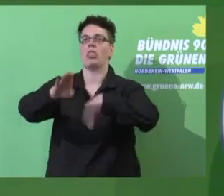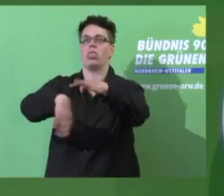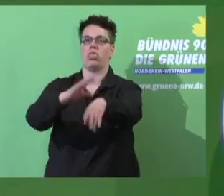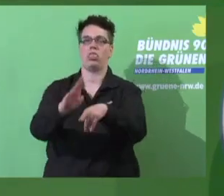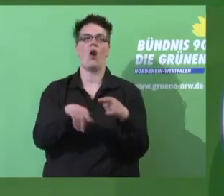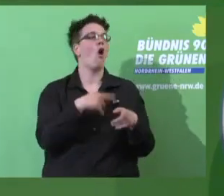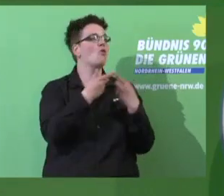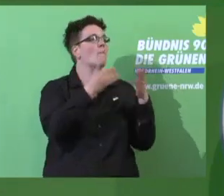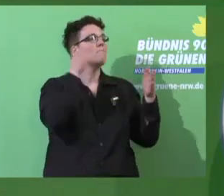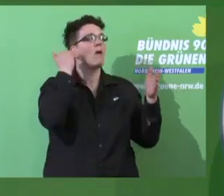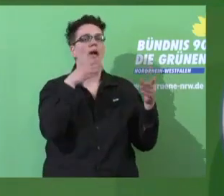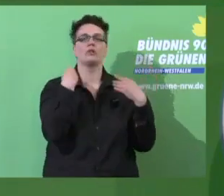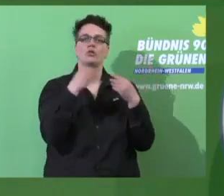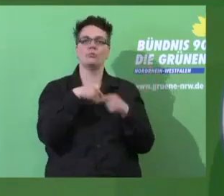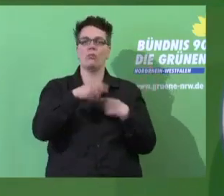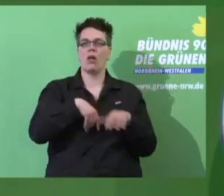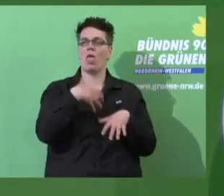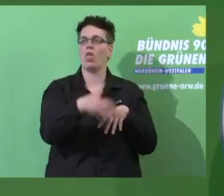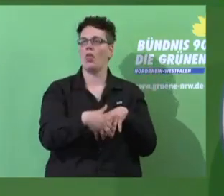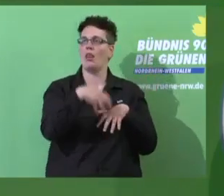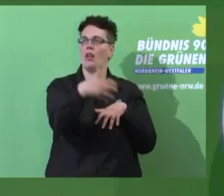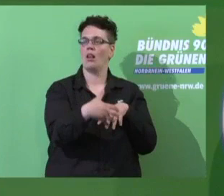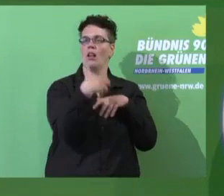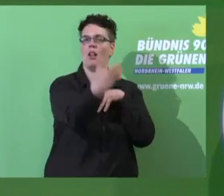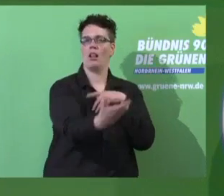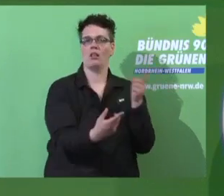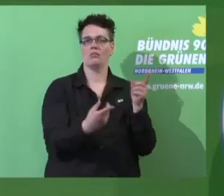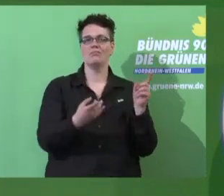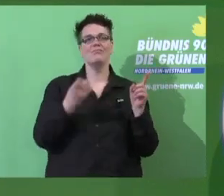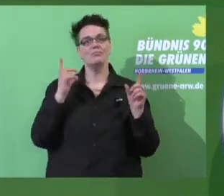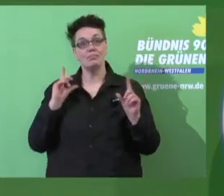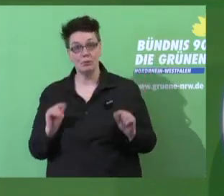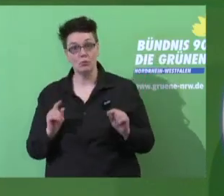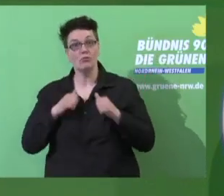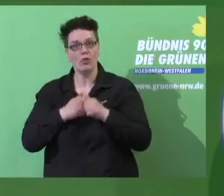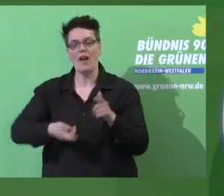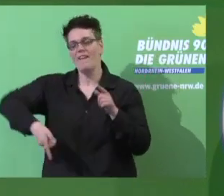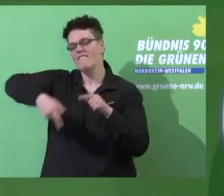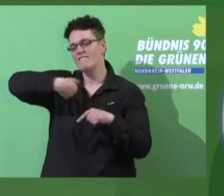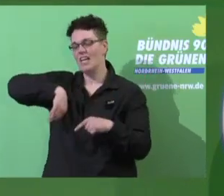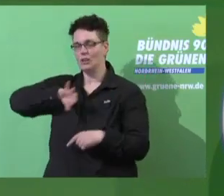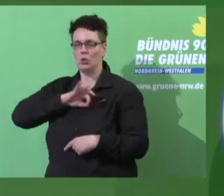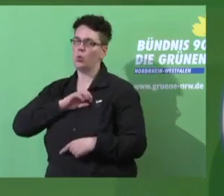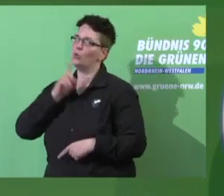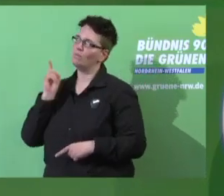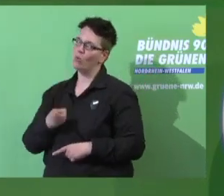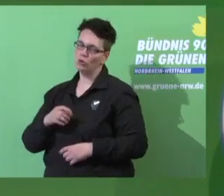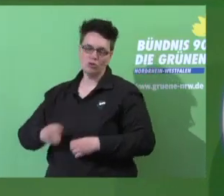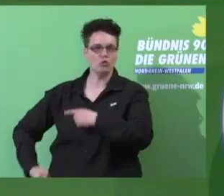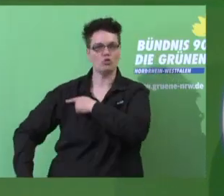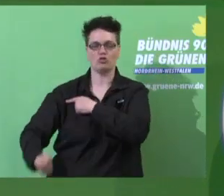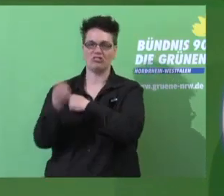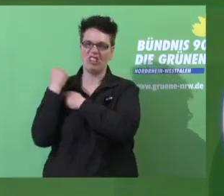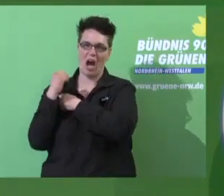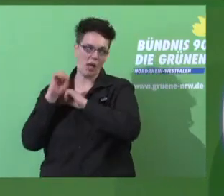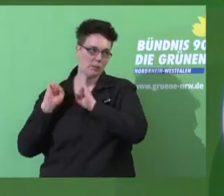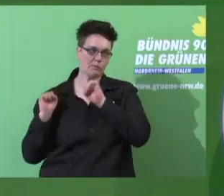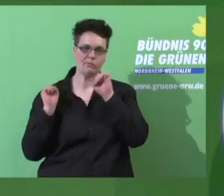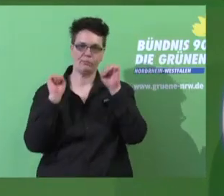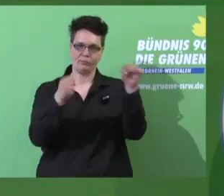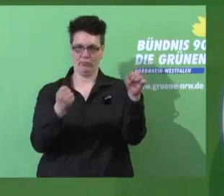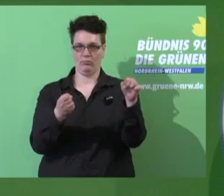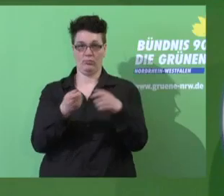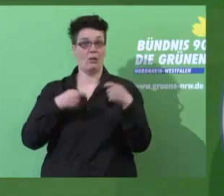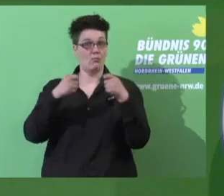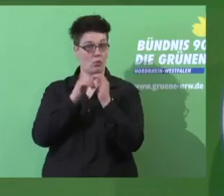weiter verschleppt werden. Das heißt, wir brauchen ganz, ganz starke Grüne, sowohl in den Ländern als auch auf Bundesebene, um der Autoindustrie eine